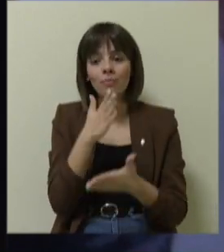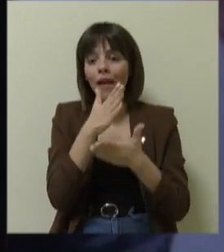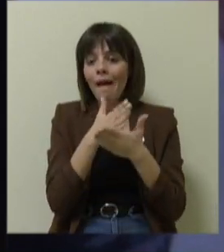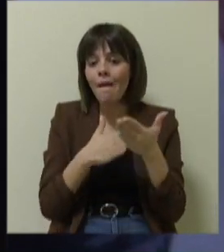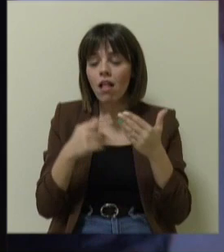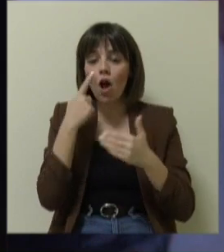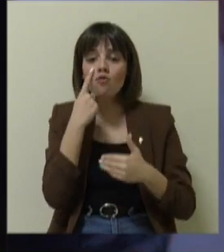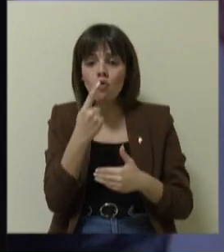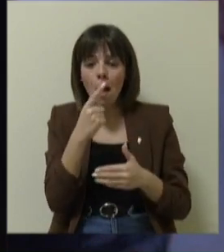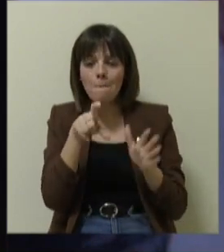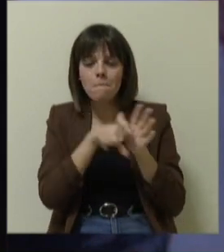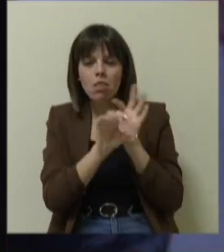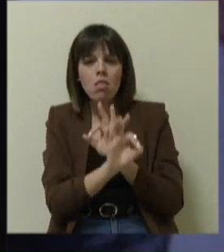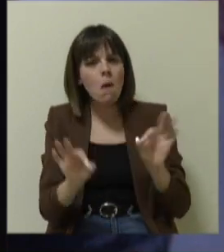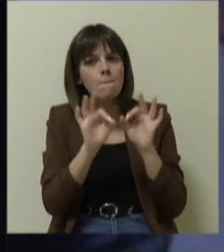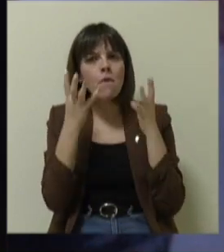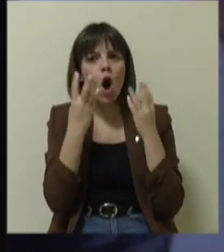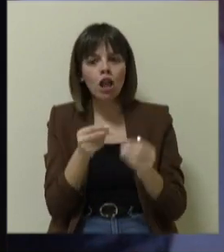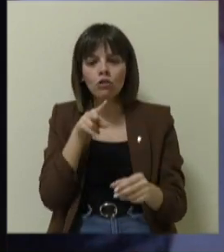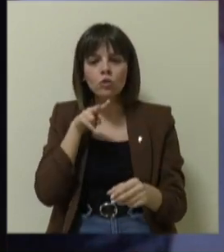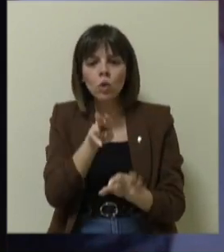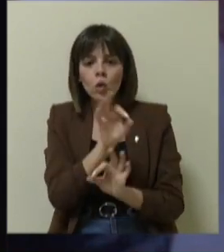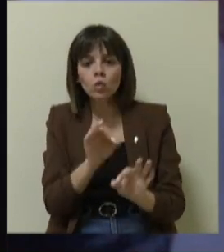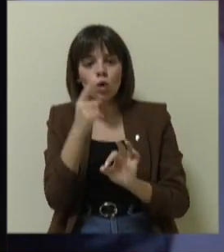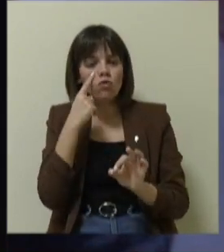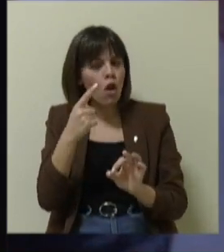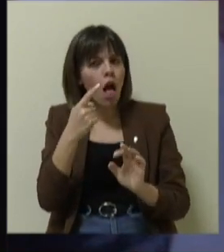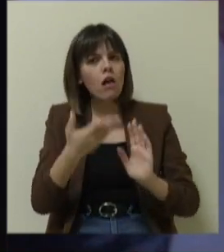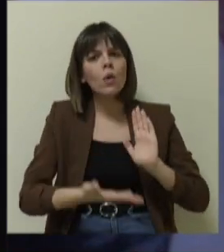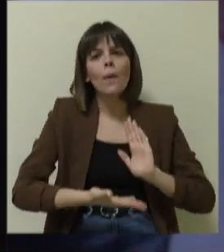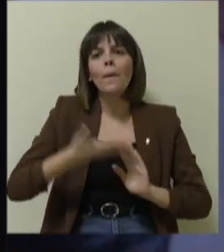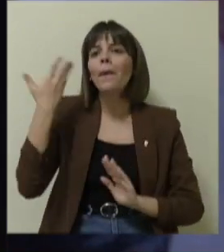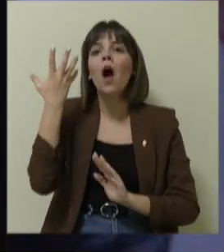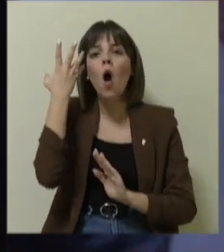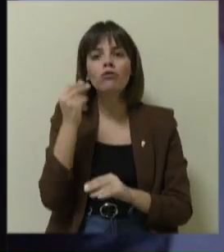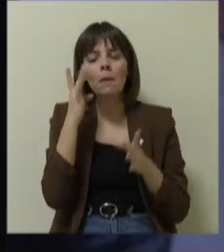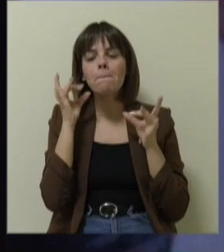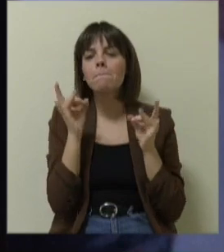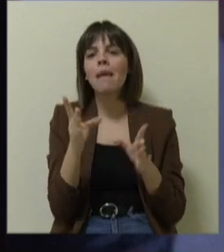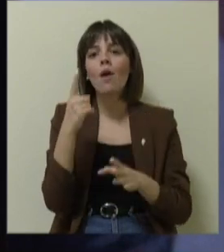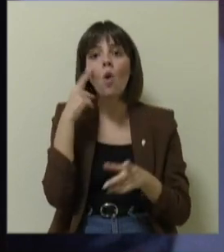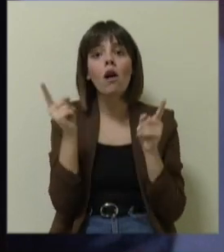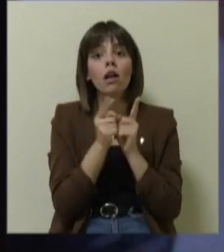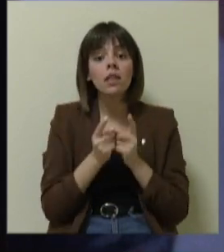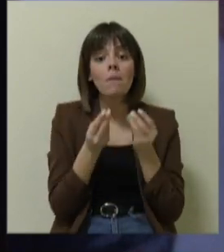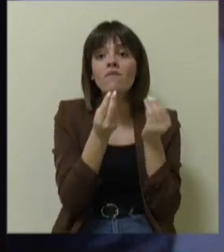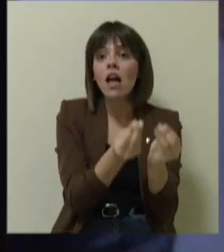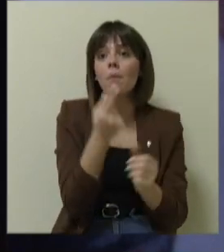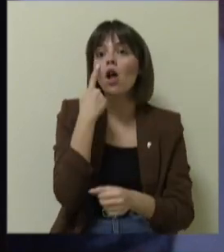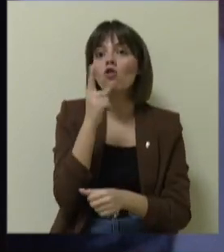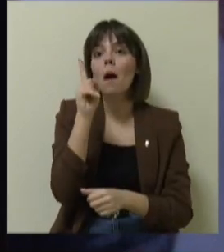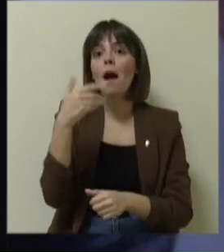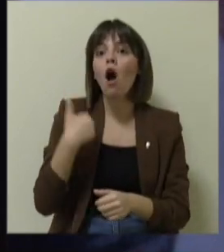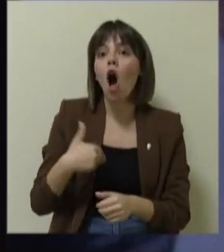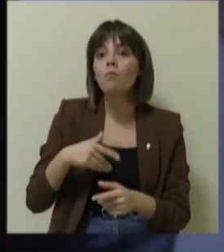ve liyakate dayalı, yolsuzluklardan tümüyle arındırılmış, şeffaf ve hesap verebilir bir